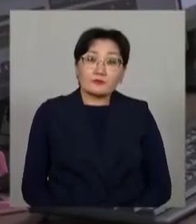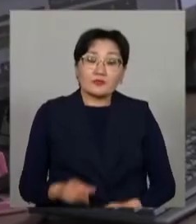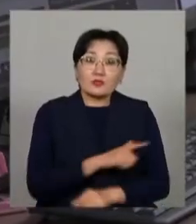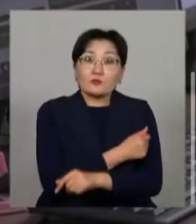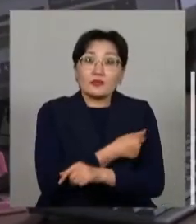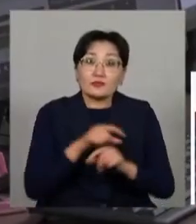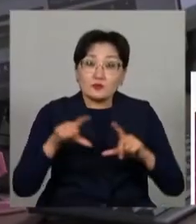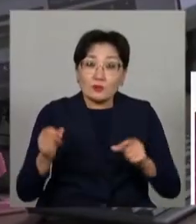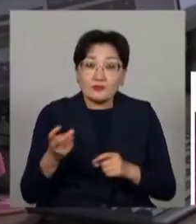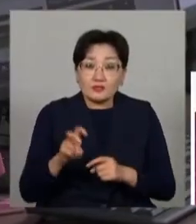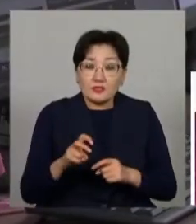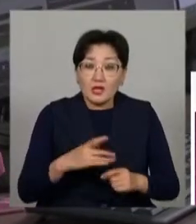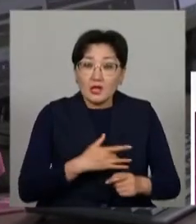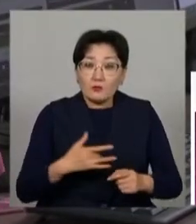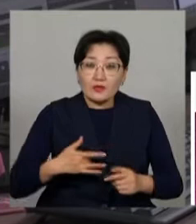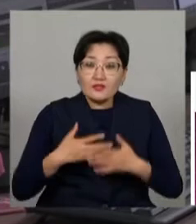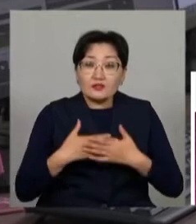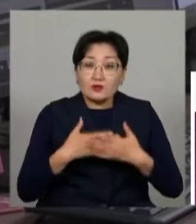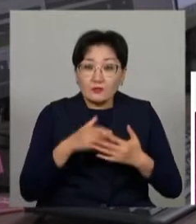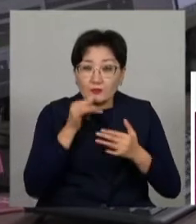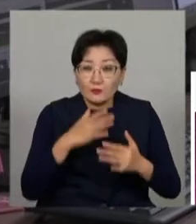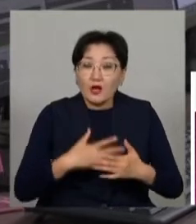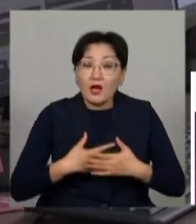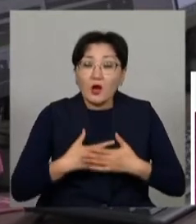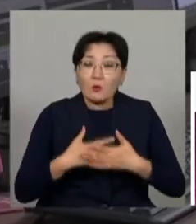Ауруханаға келіп, тынысының тарылып, ауа жетіспей,